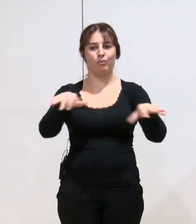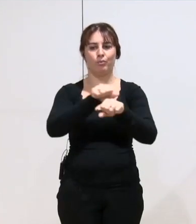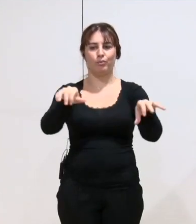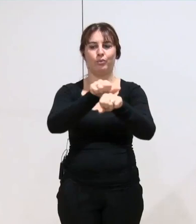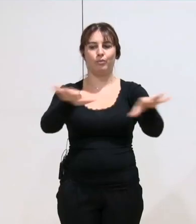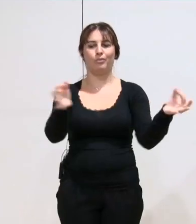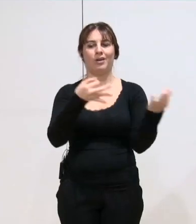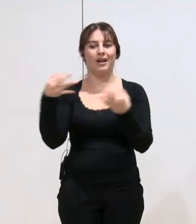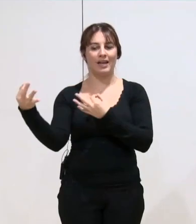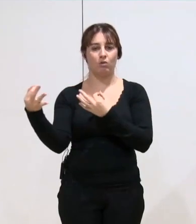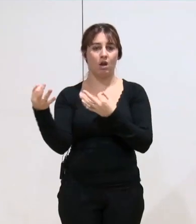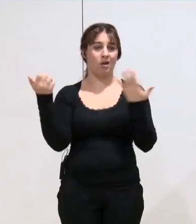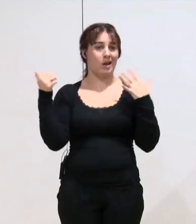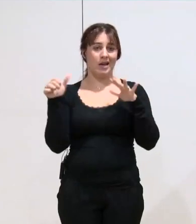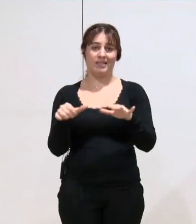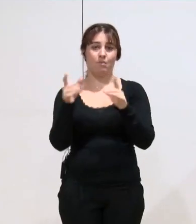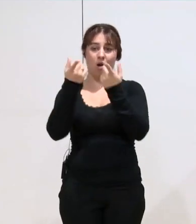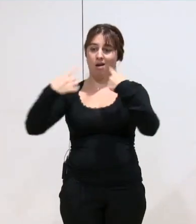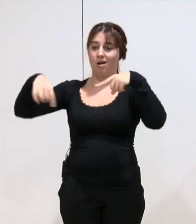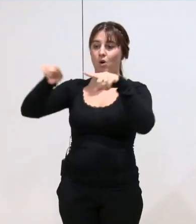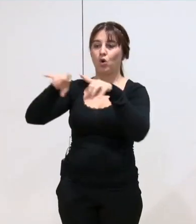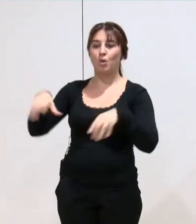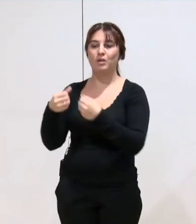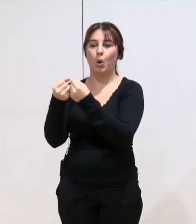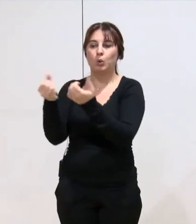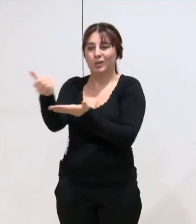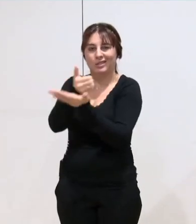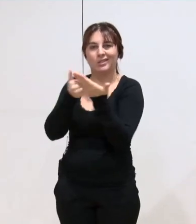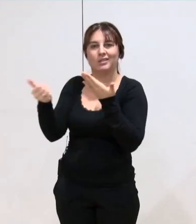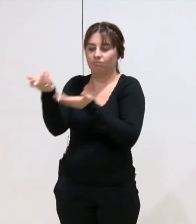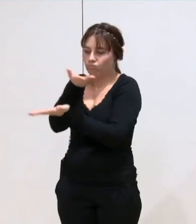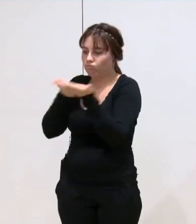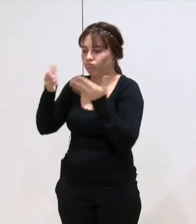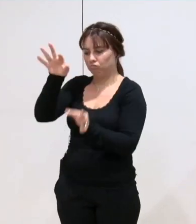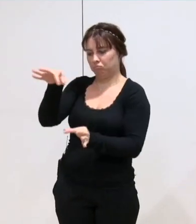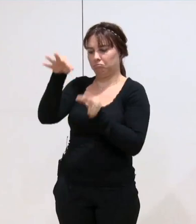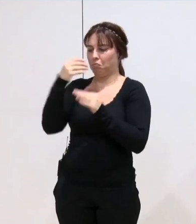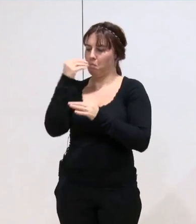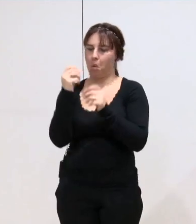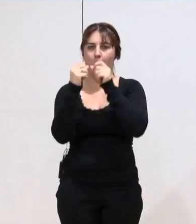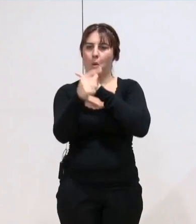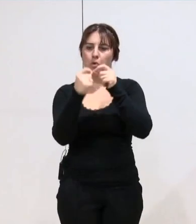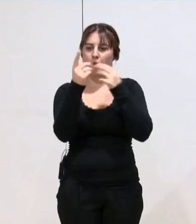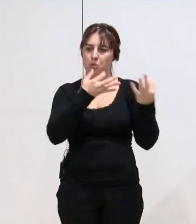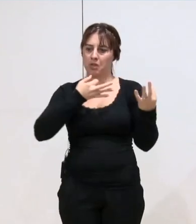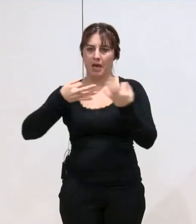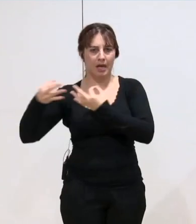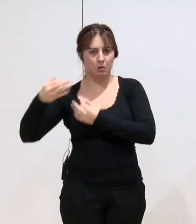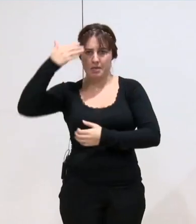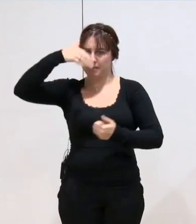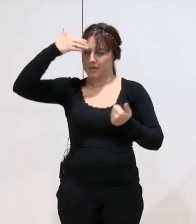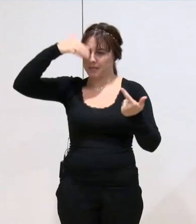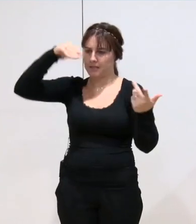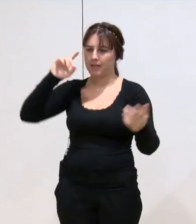quelque chose qu'on voit tous les 6 mois en commission ressources. Et à ce moment-là, on peut avoir une vision consolidée des remboursements de frais. Et